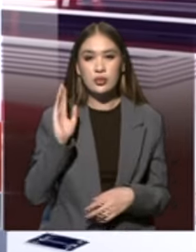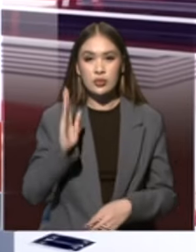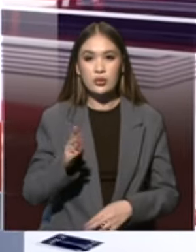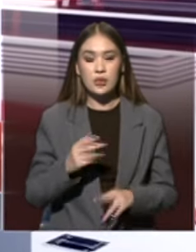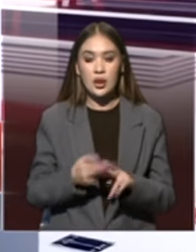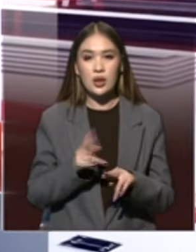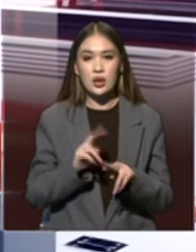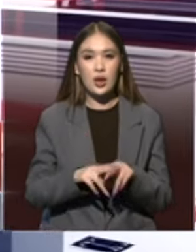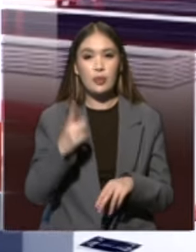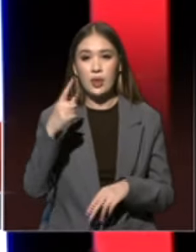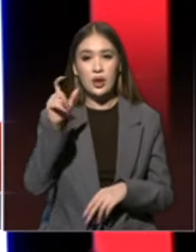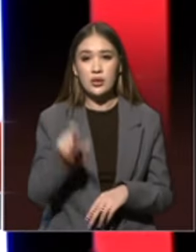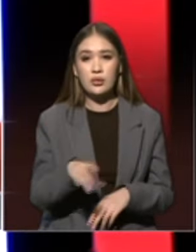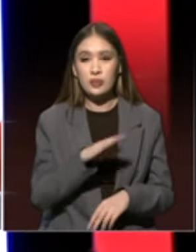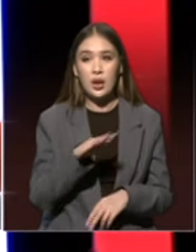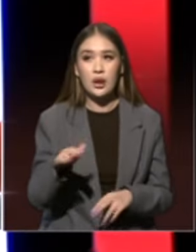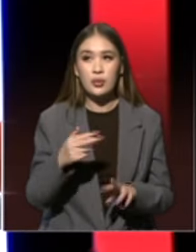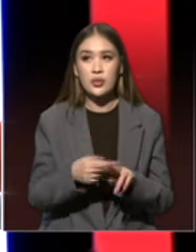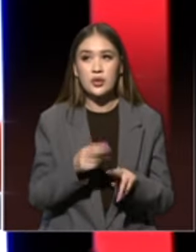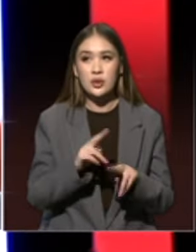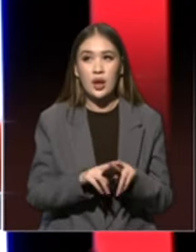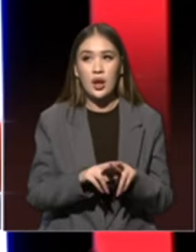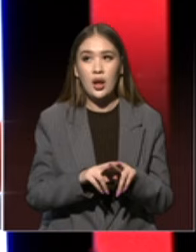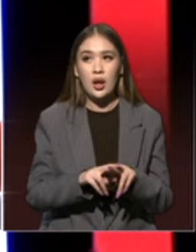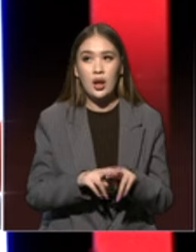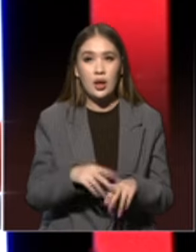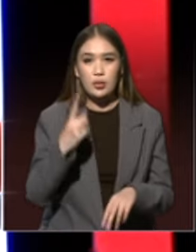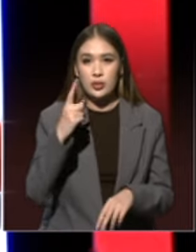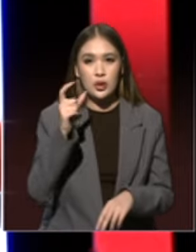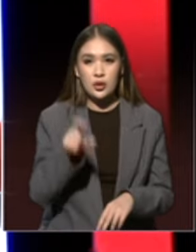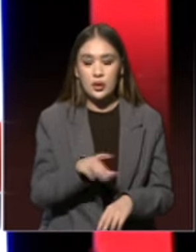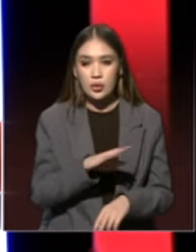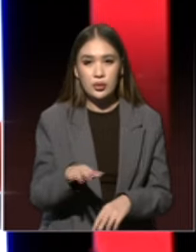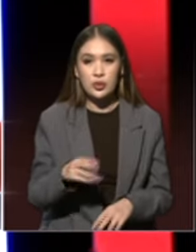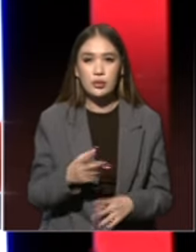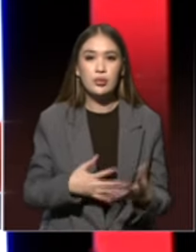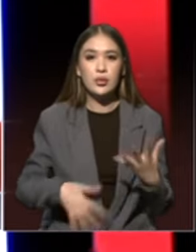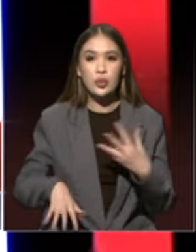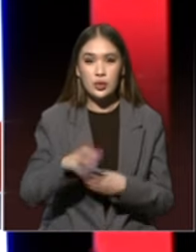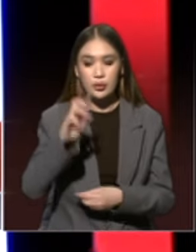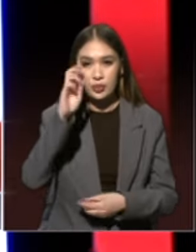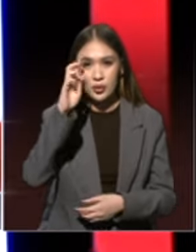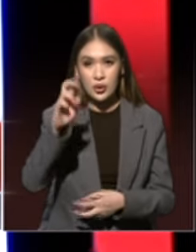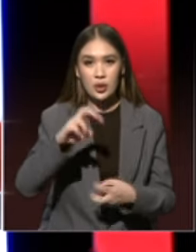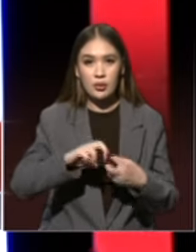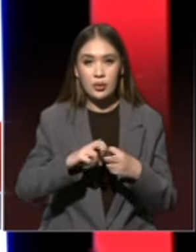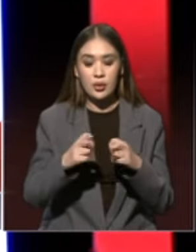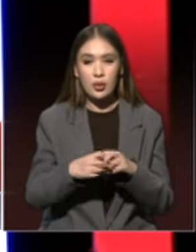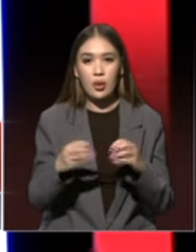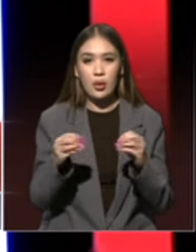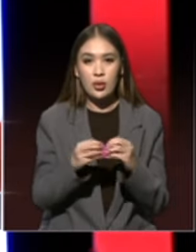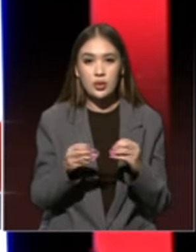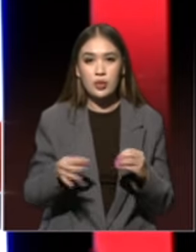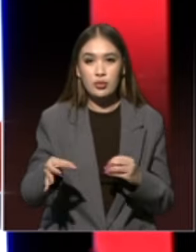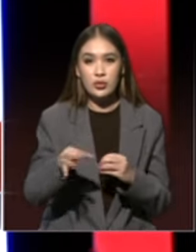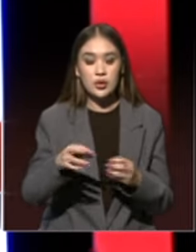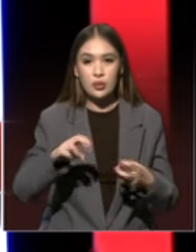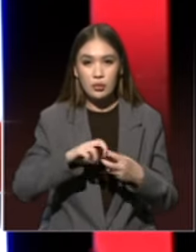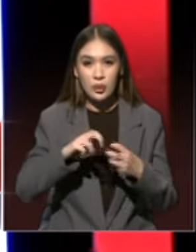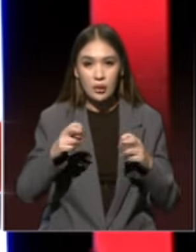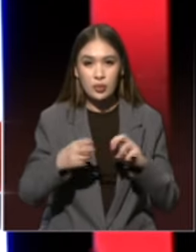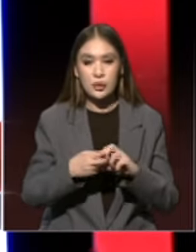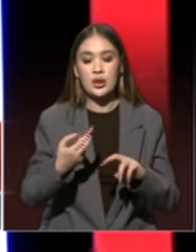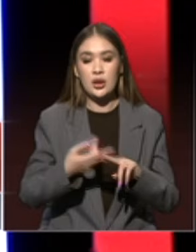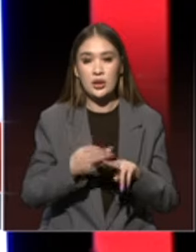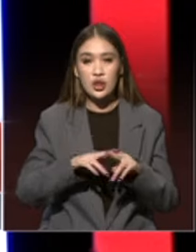ғана азамат емес, әріптесіміз әрине сізге нөмірін жібереді, тек қана бір ғана азамат емес, бұл бүкіл мемлекеттің проблемасы, он облыстың проблемасы, сондықтан да